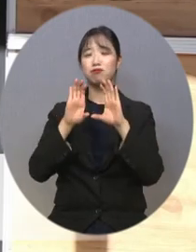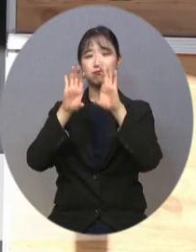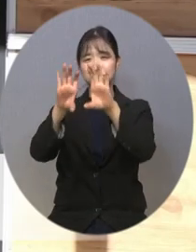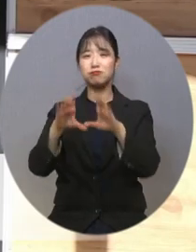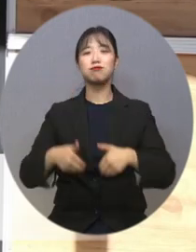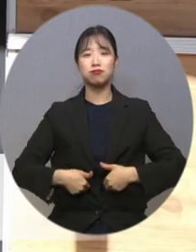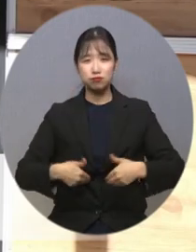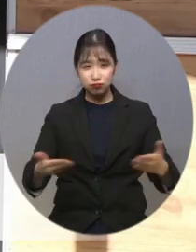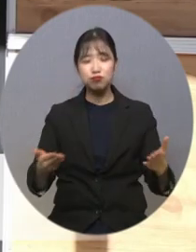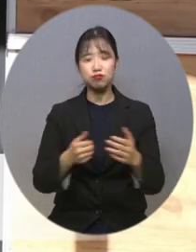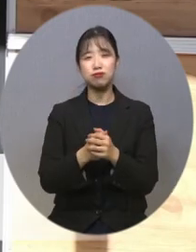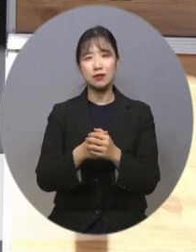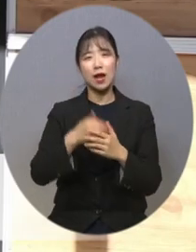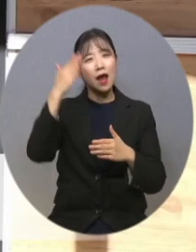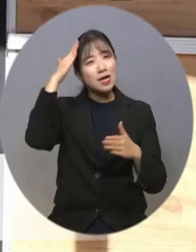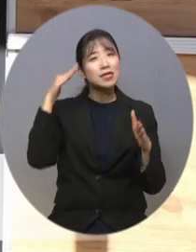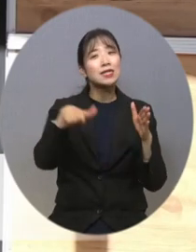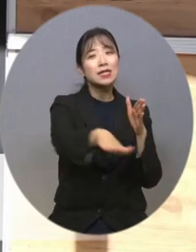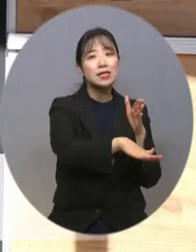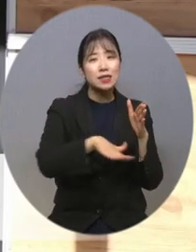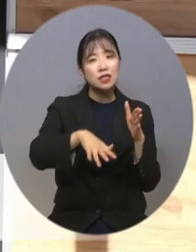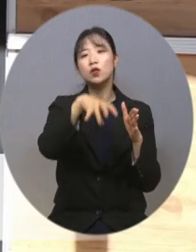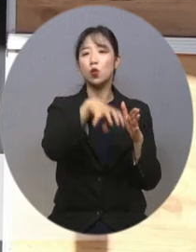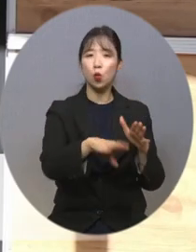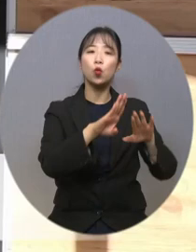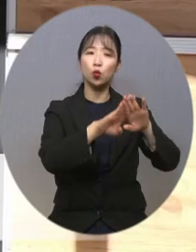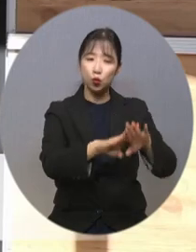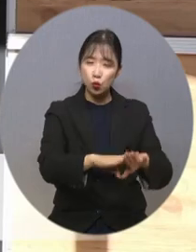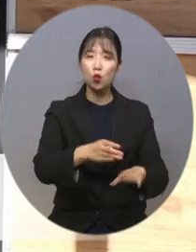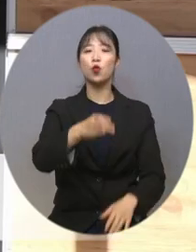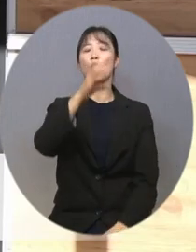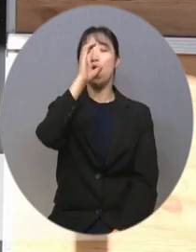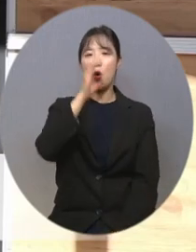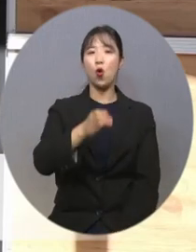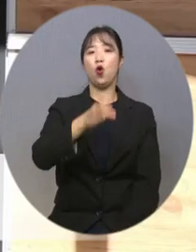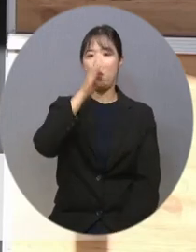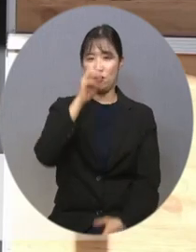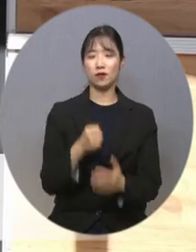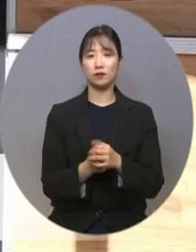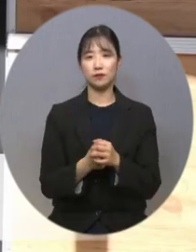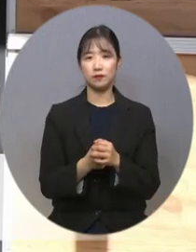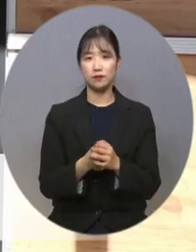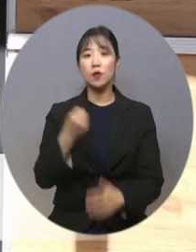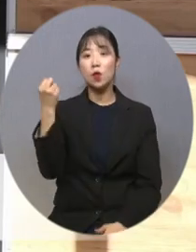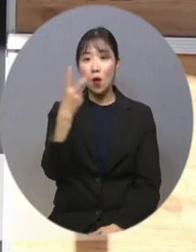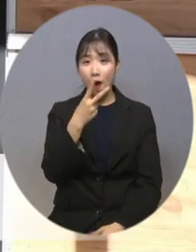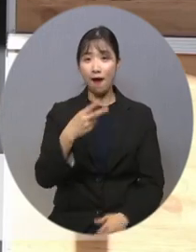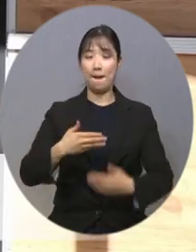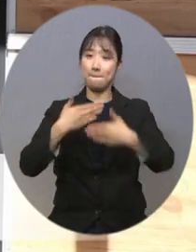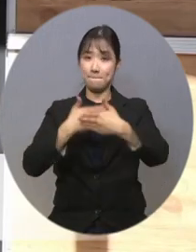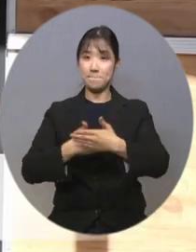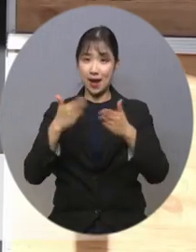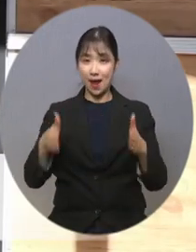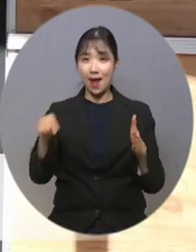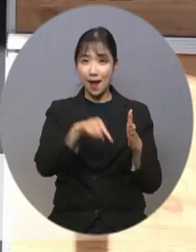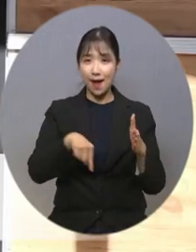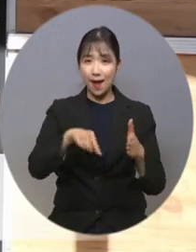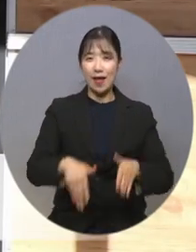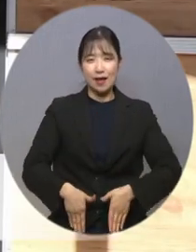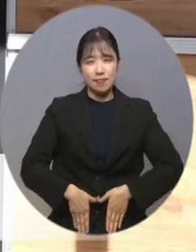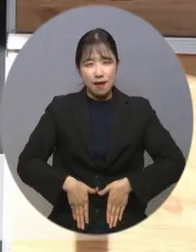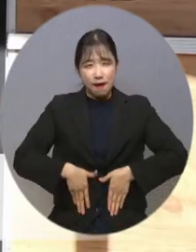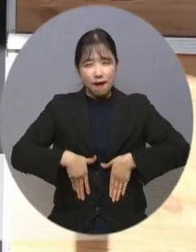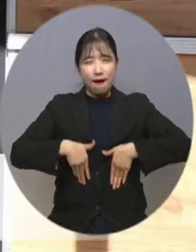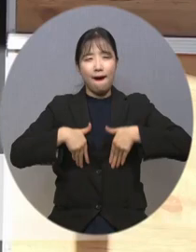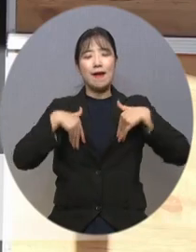그 음지에다가 놓고 드시면 됩니다. 그래서 여러분들 드시고 그 또 물론 또 드실 때 그 좀 따뜻이